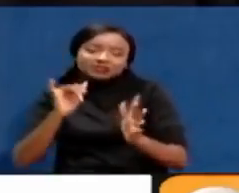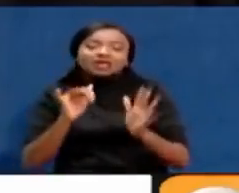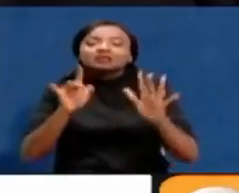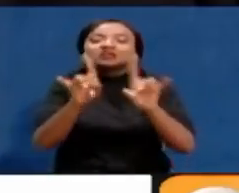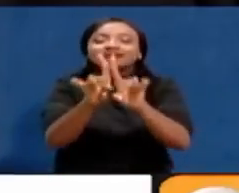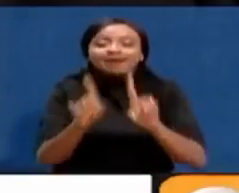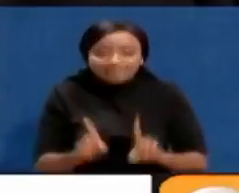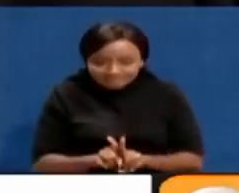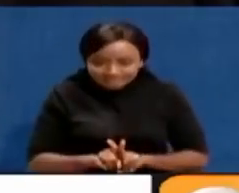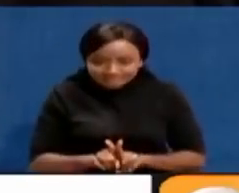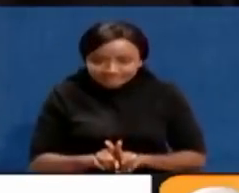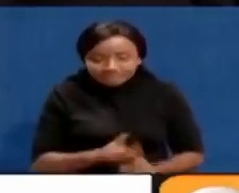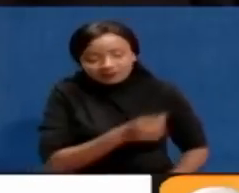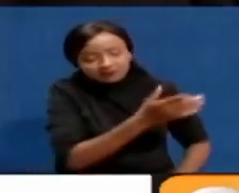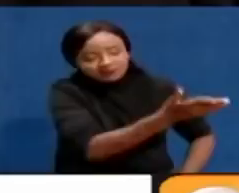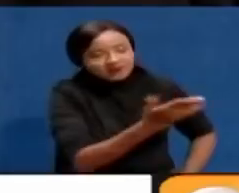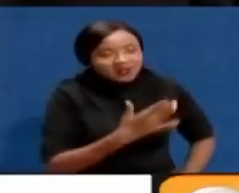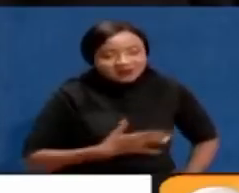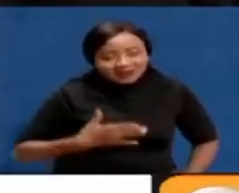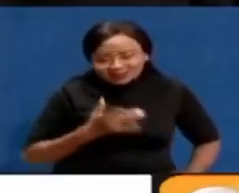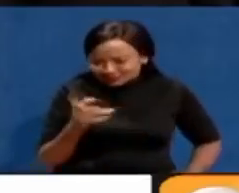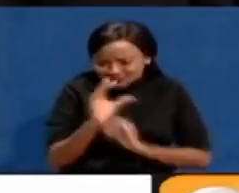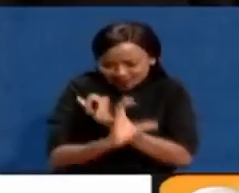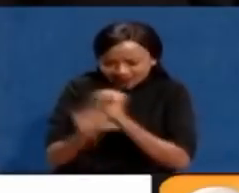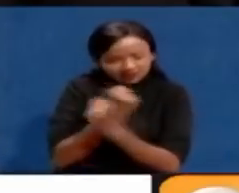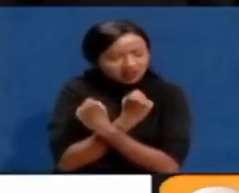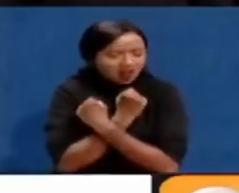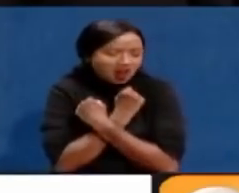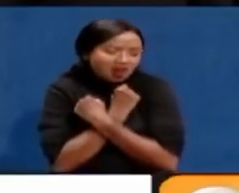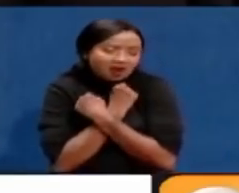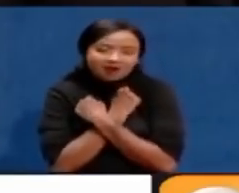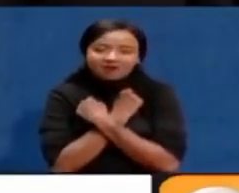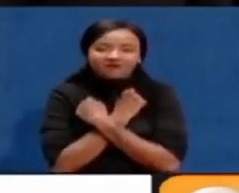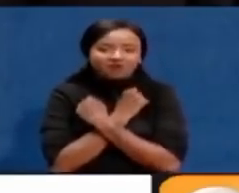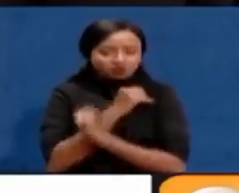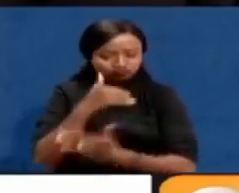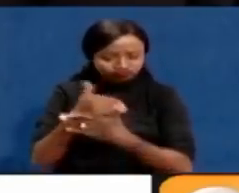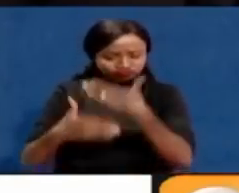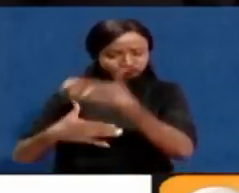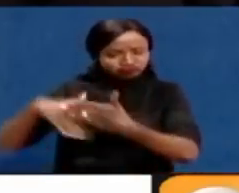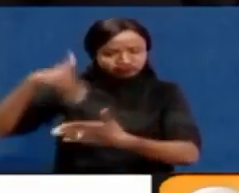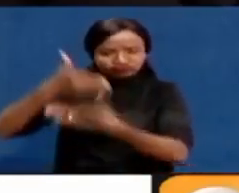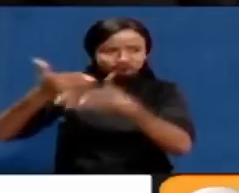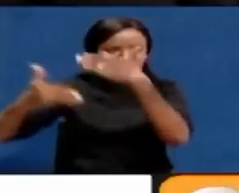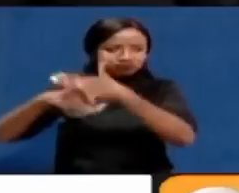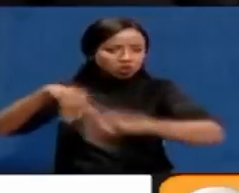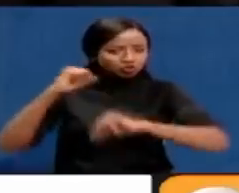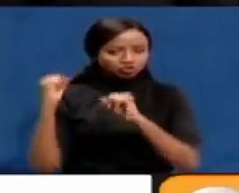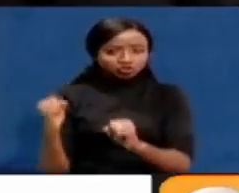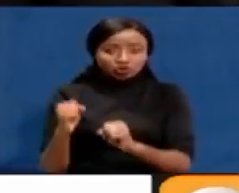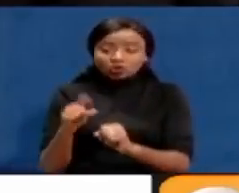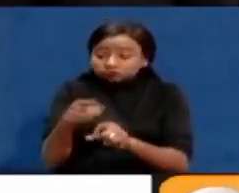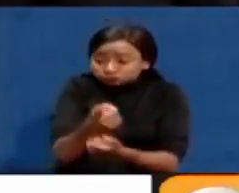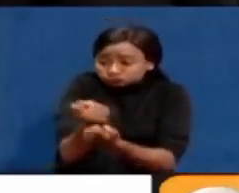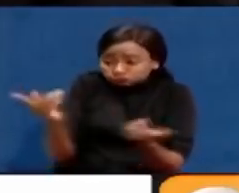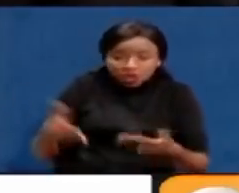Hata nyinyi. Let us love our country also. Let us be patriotic. Let us build our country. Promote these